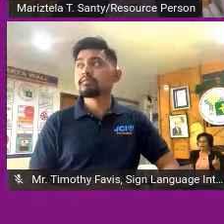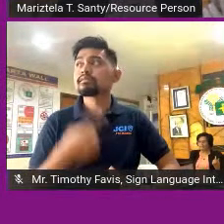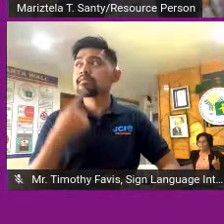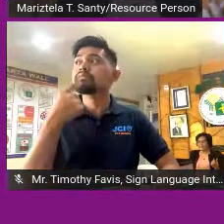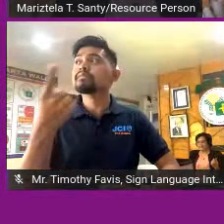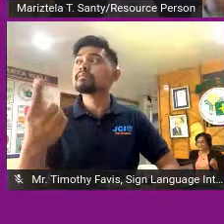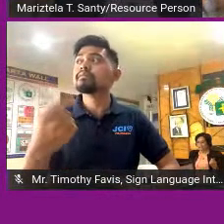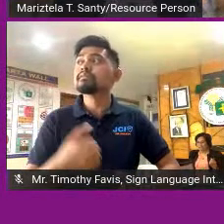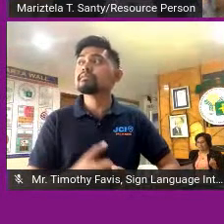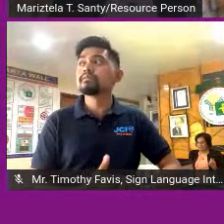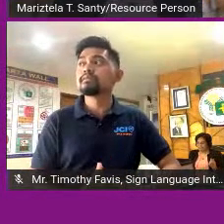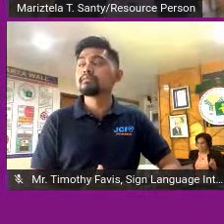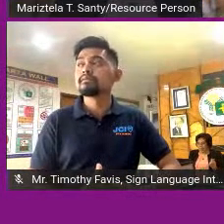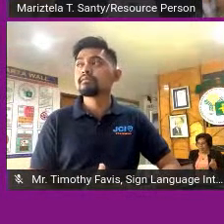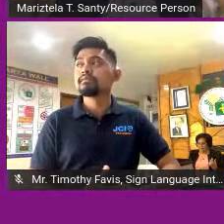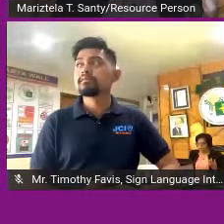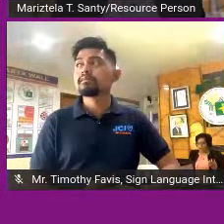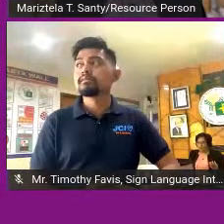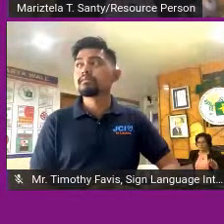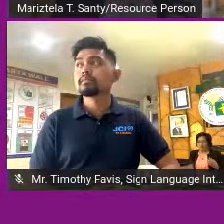sabi nila,